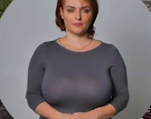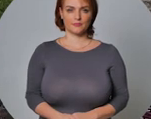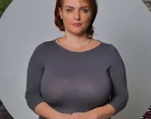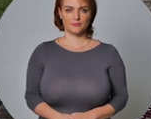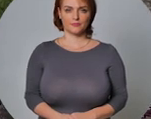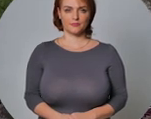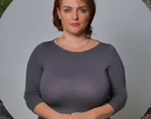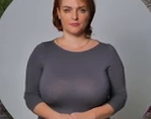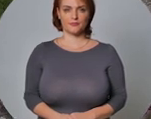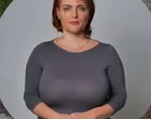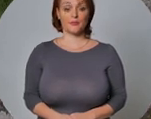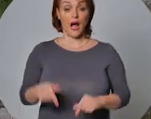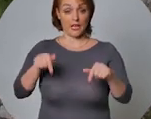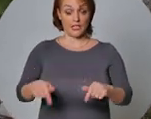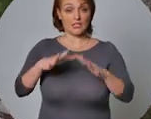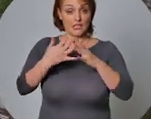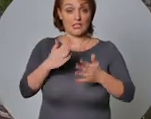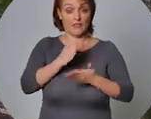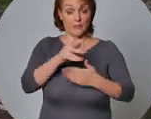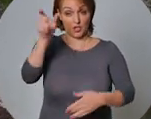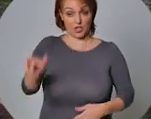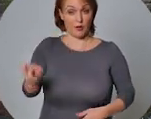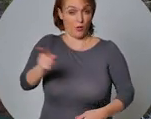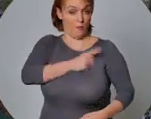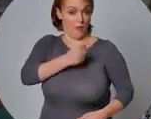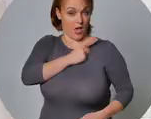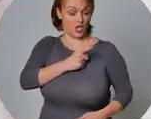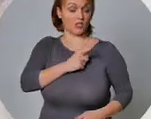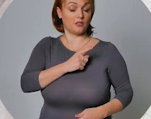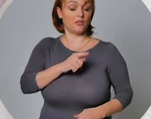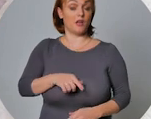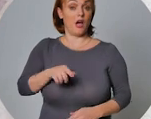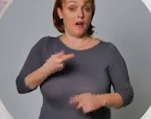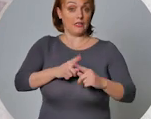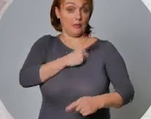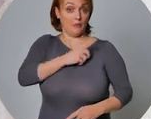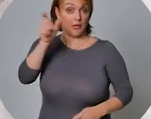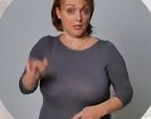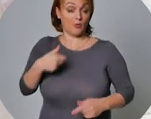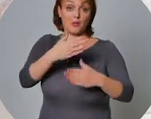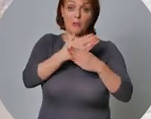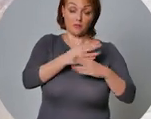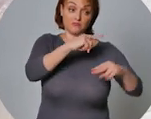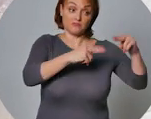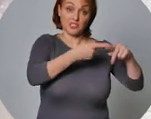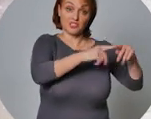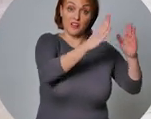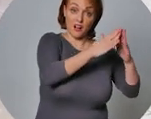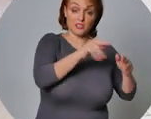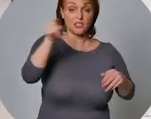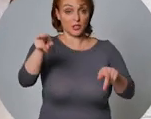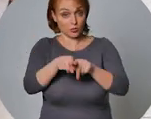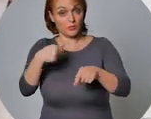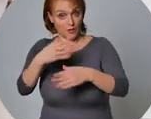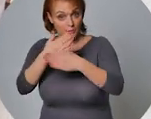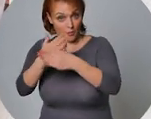Noi aici în sat avem om, meșter. Meșterul ăla m-a ajutat pe mine la făcut casă, l-a ajutat să fac și aici.